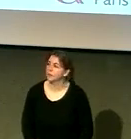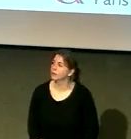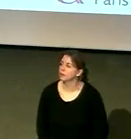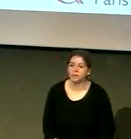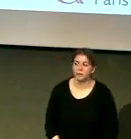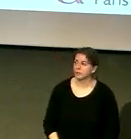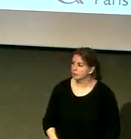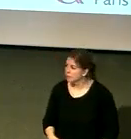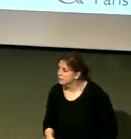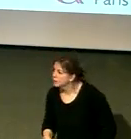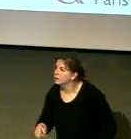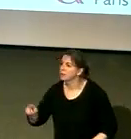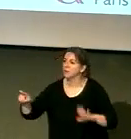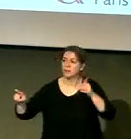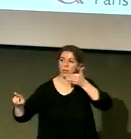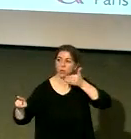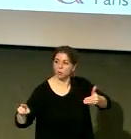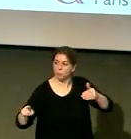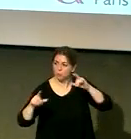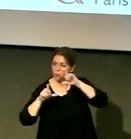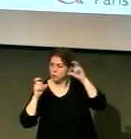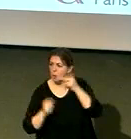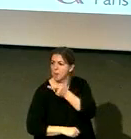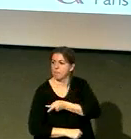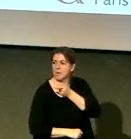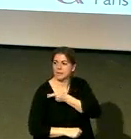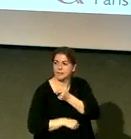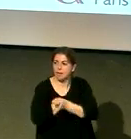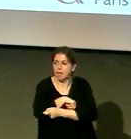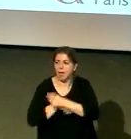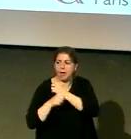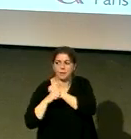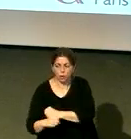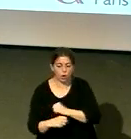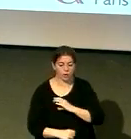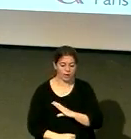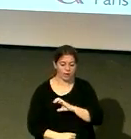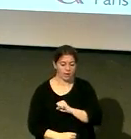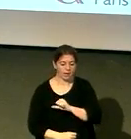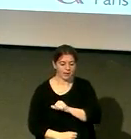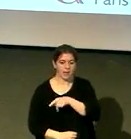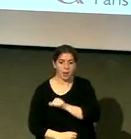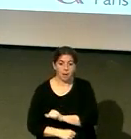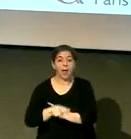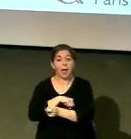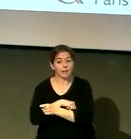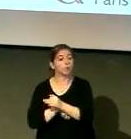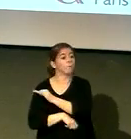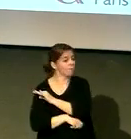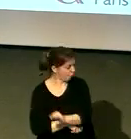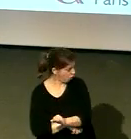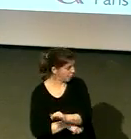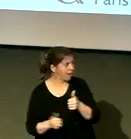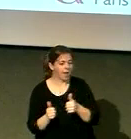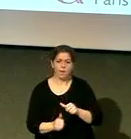Oui, bonjour, Karima Kouba, je suis médecin addictologue au XAPA Addiction France avec Renata. Voilà, donc